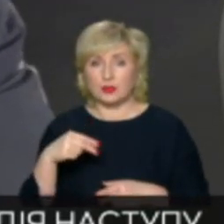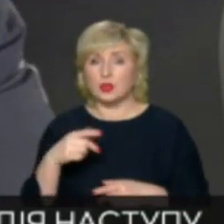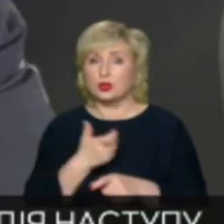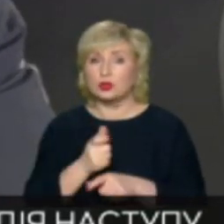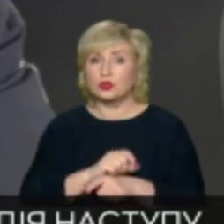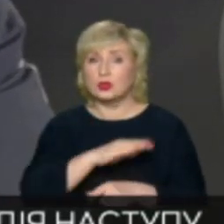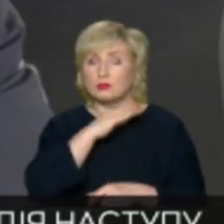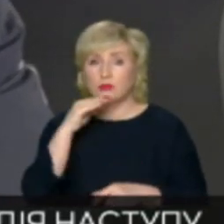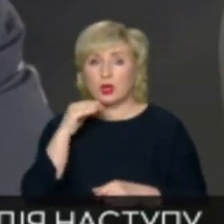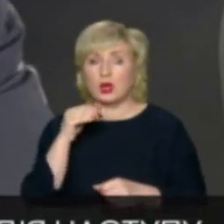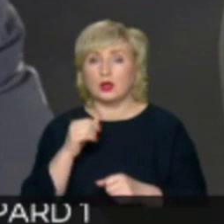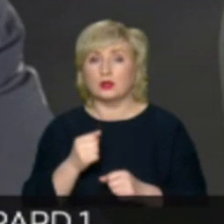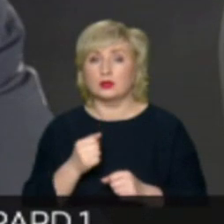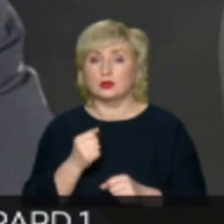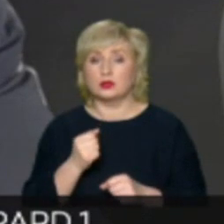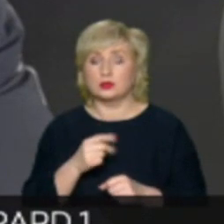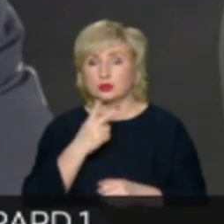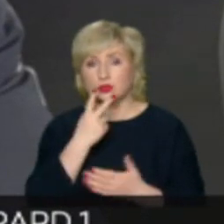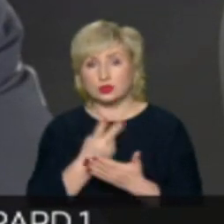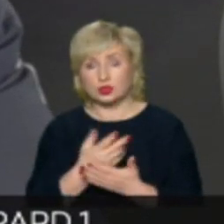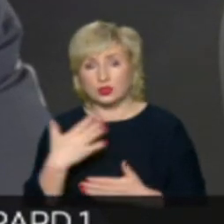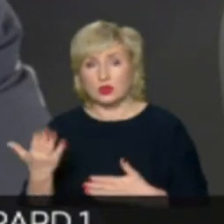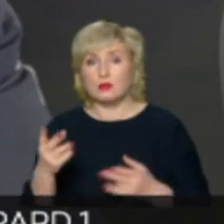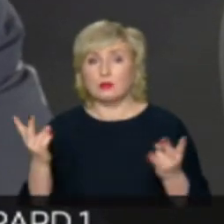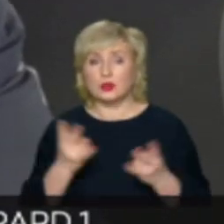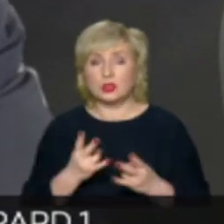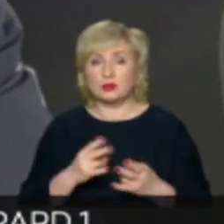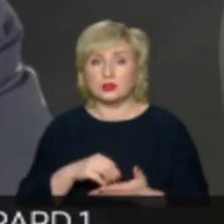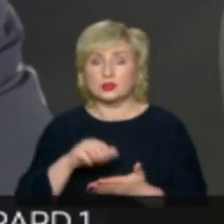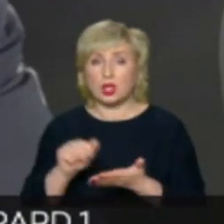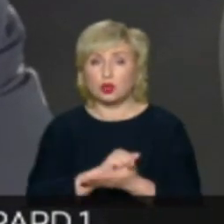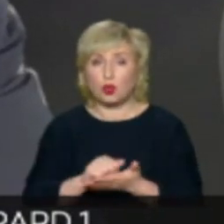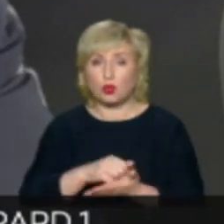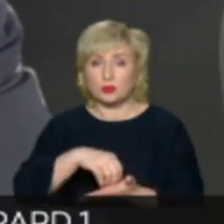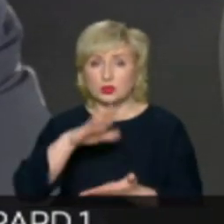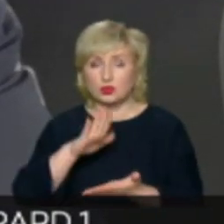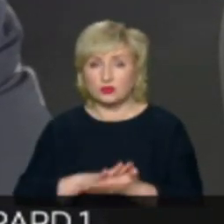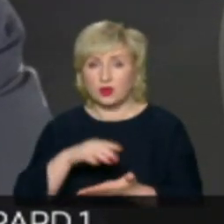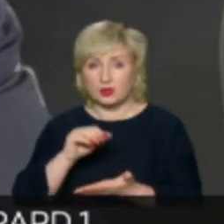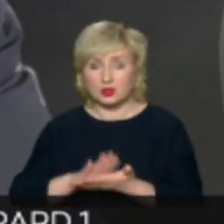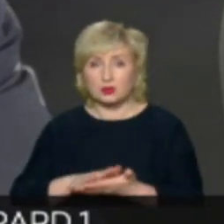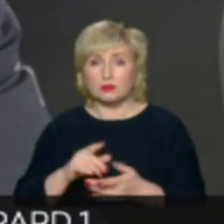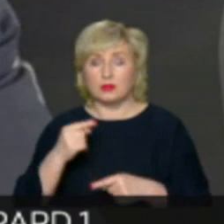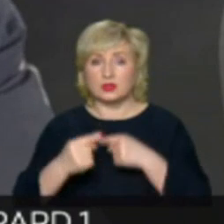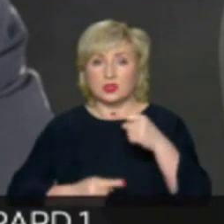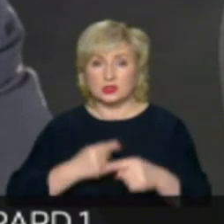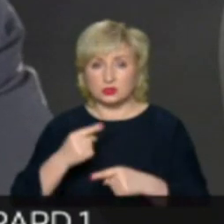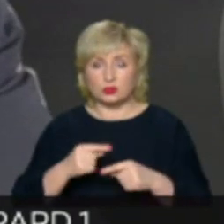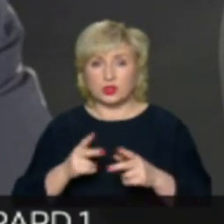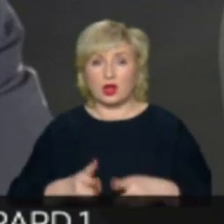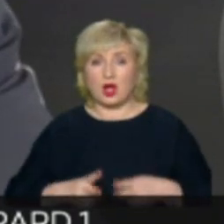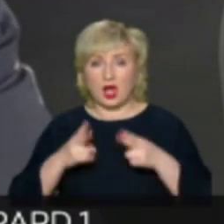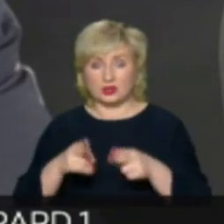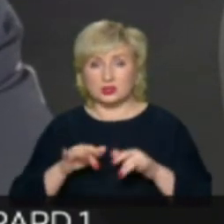багато праці з точки зору все ж потрібно задокументувати. Це буде карна, очередна карна справа